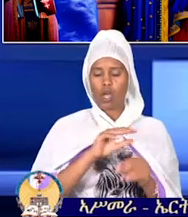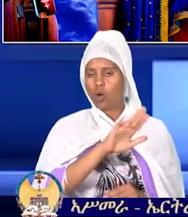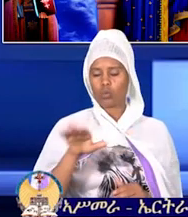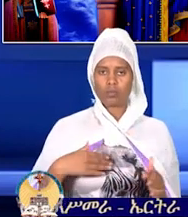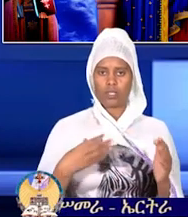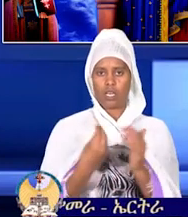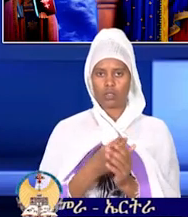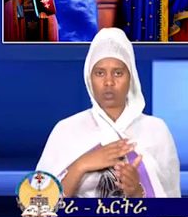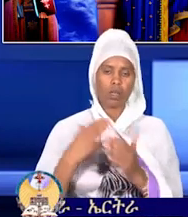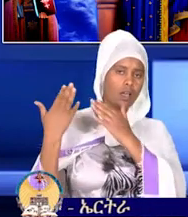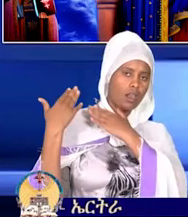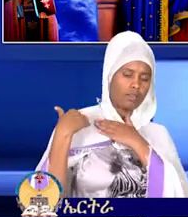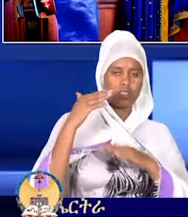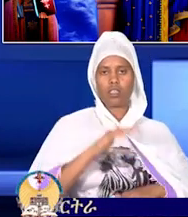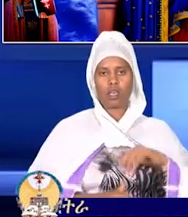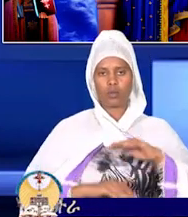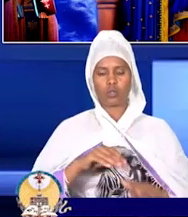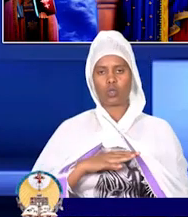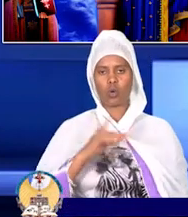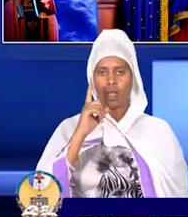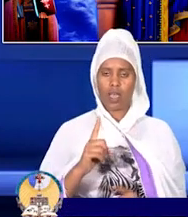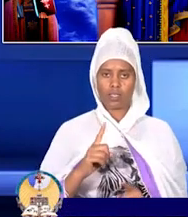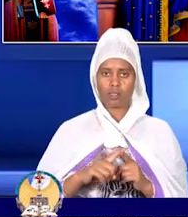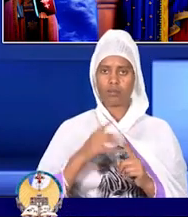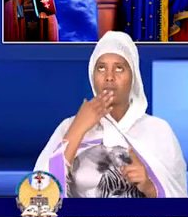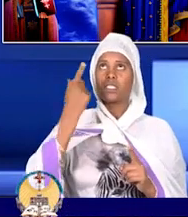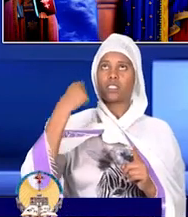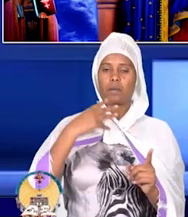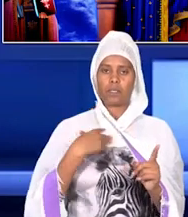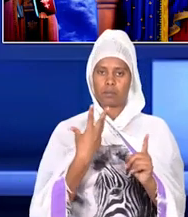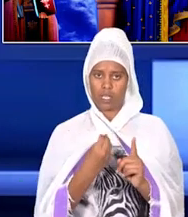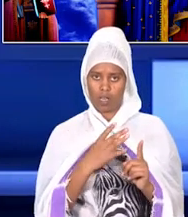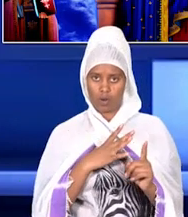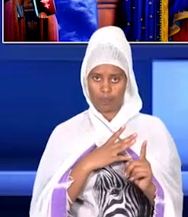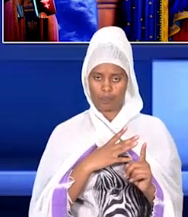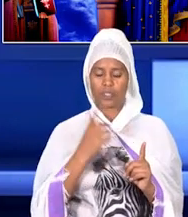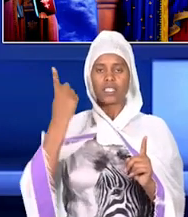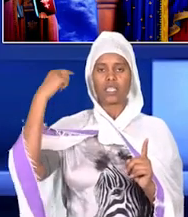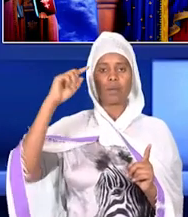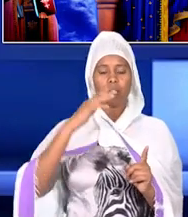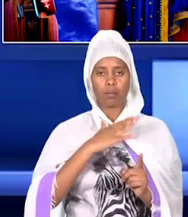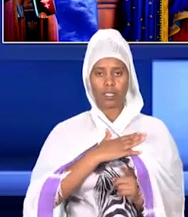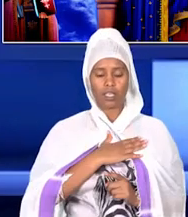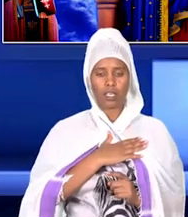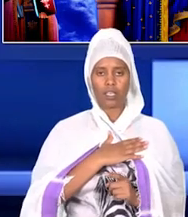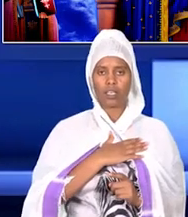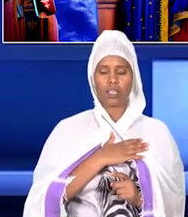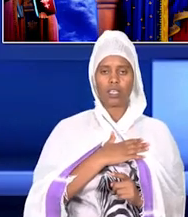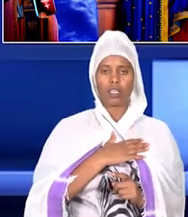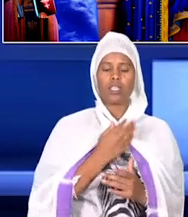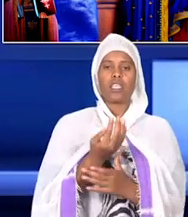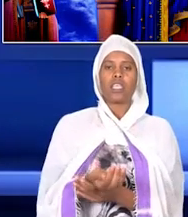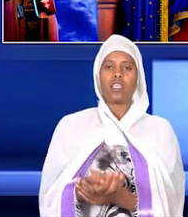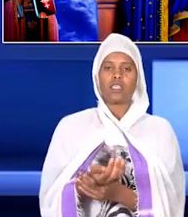ዝኽእል ኣብ ኩሉ ዝርከብ ስልጣን ኣብ ኢዱ ዝኾነ ሓደ እግዚኣብሄር ኣምላኽና እዩ። እግዚኣብሄር